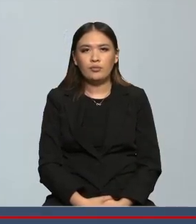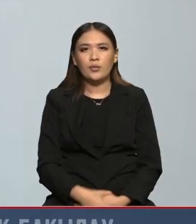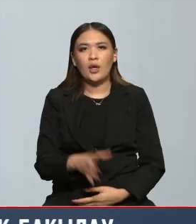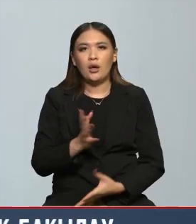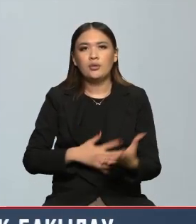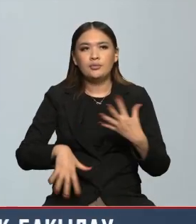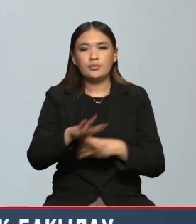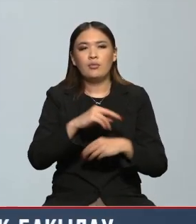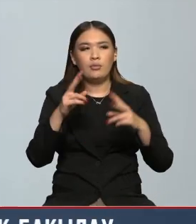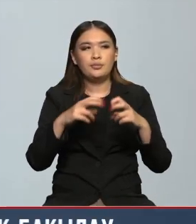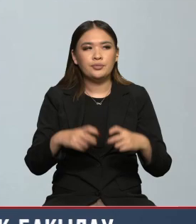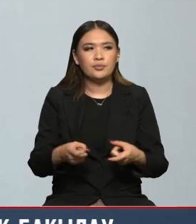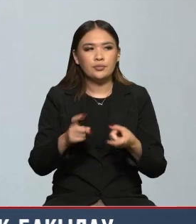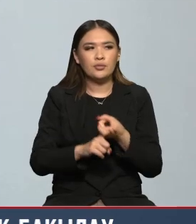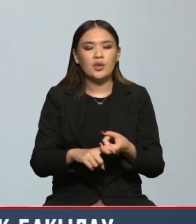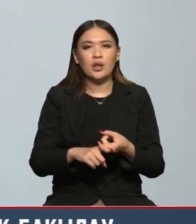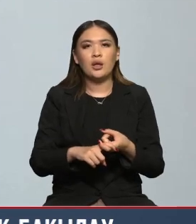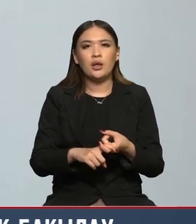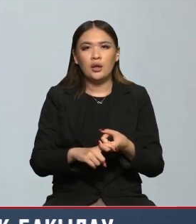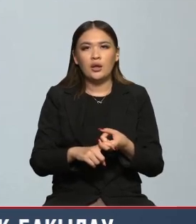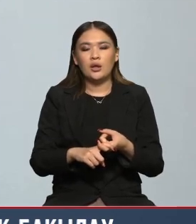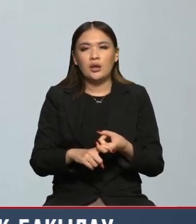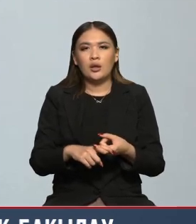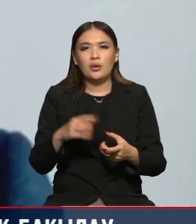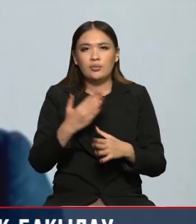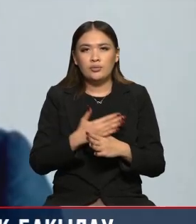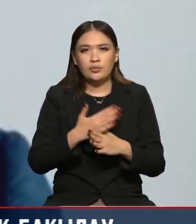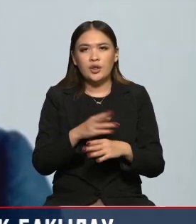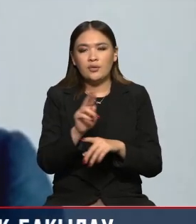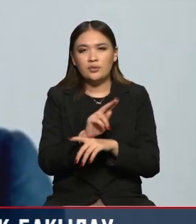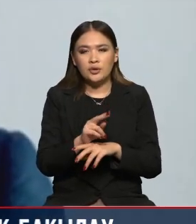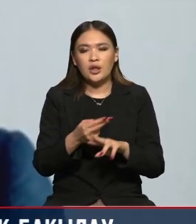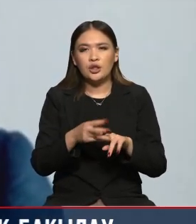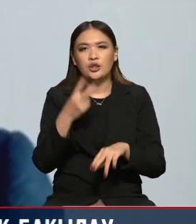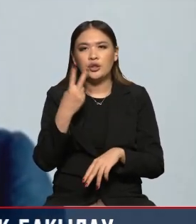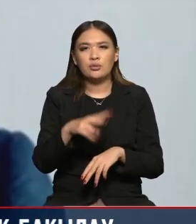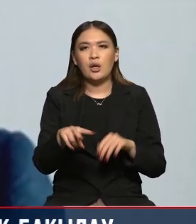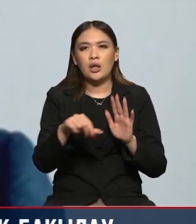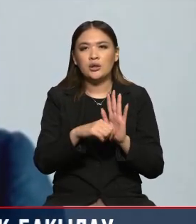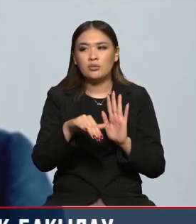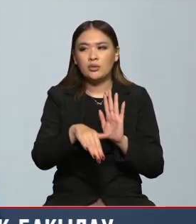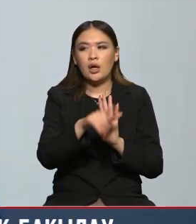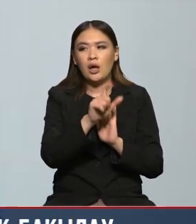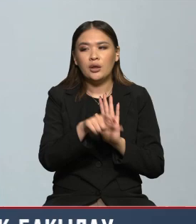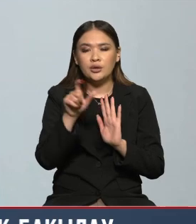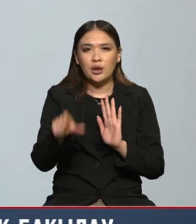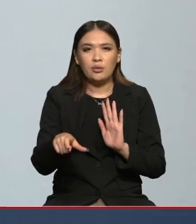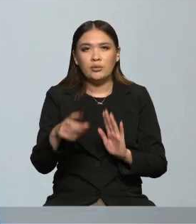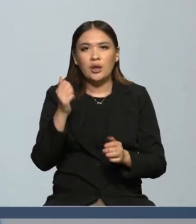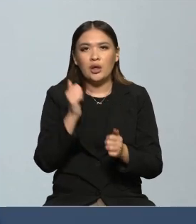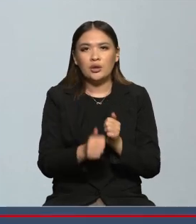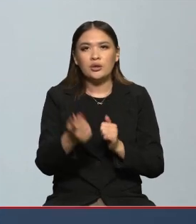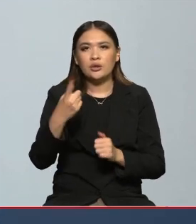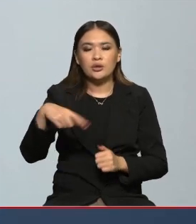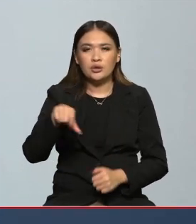Барлығын амбулаторлық деңгейде ем алып, емделіп шығып жатыр. 26 мыңнан астам адам қазір егіліп отыр. Апта сайын